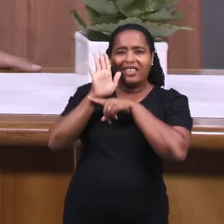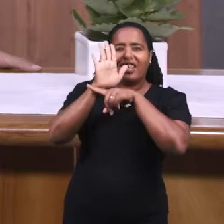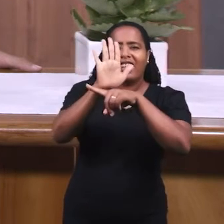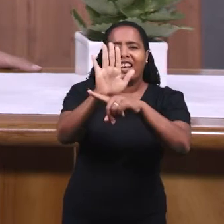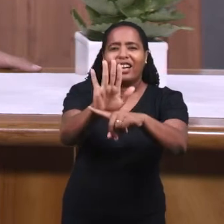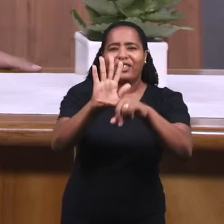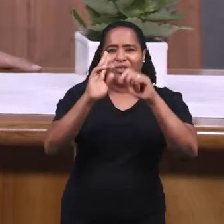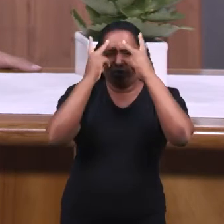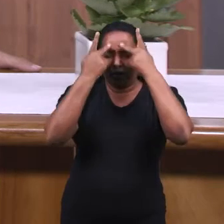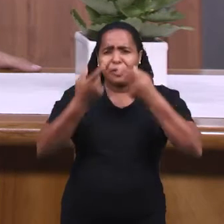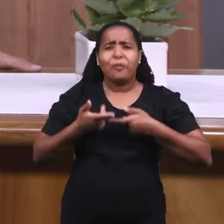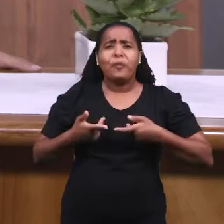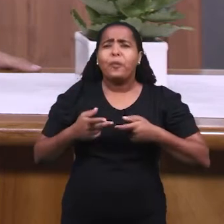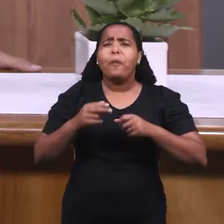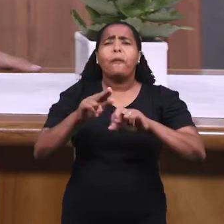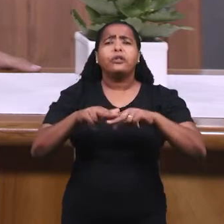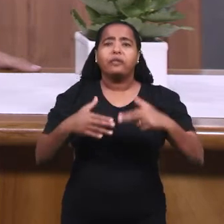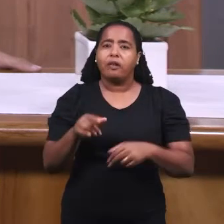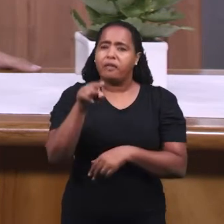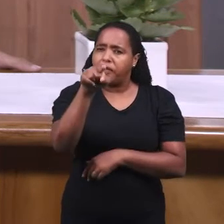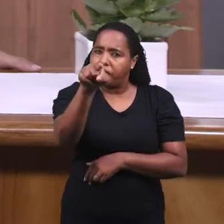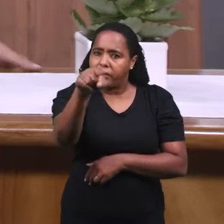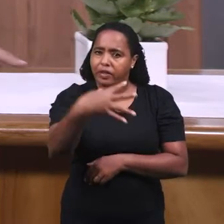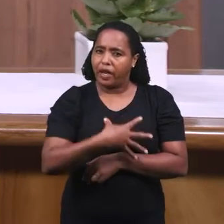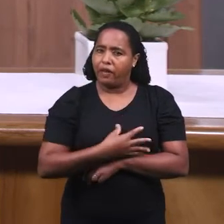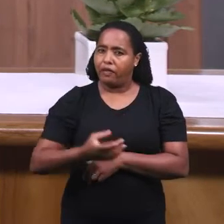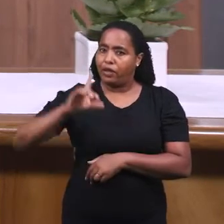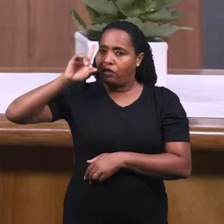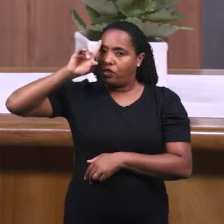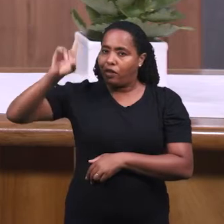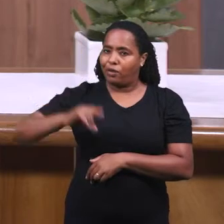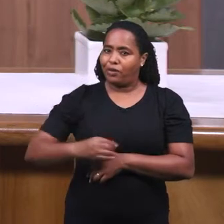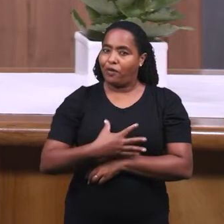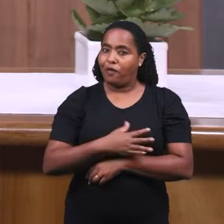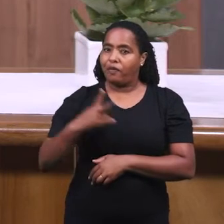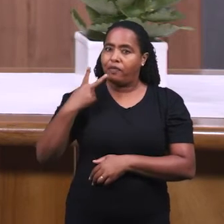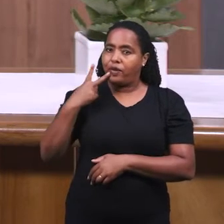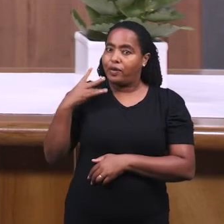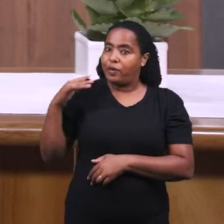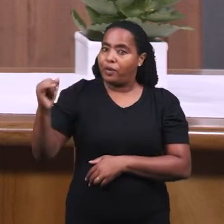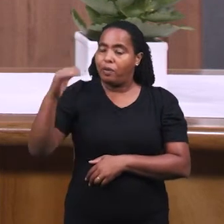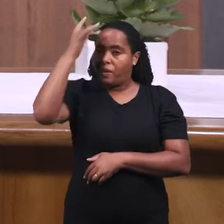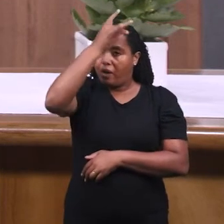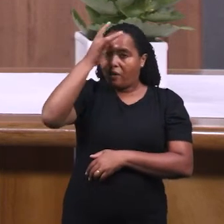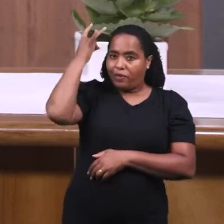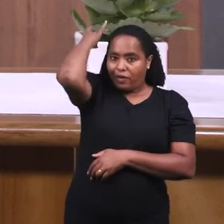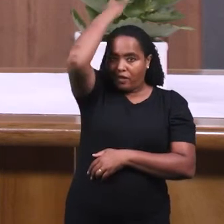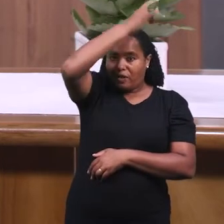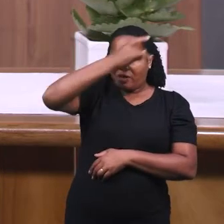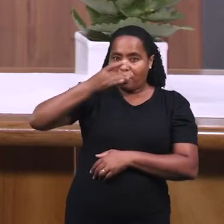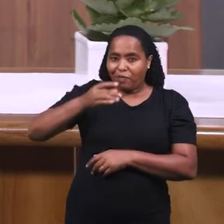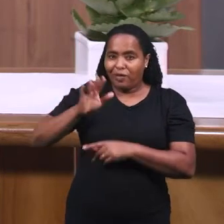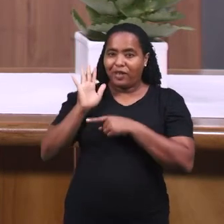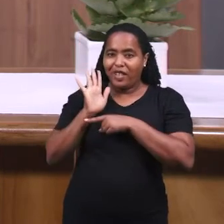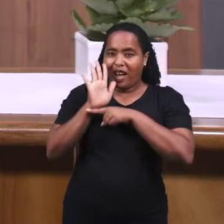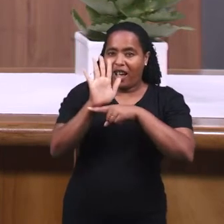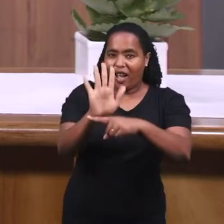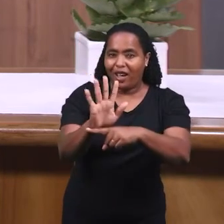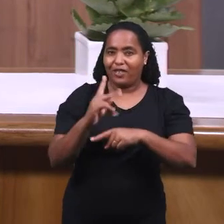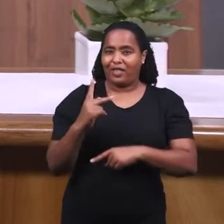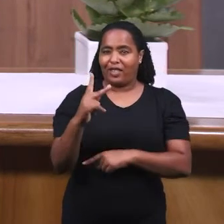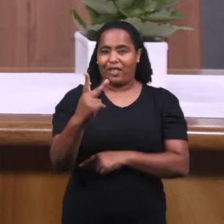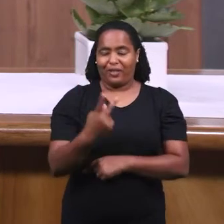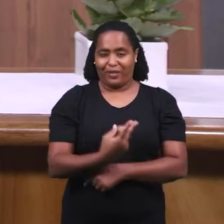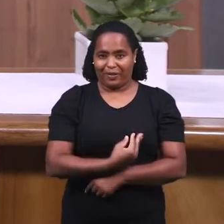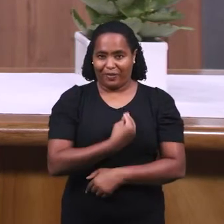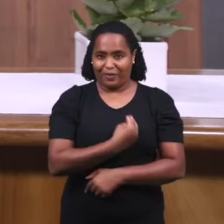помогает человеку, потому что ты Сын Божий, потому что ты Сын Отца Небесного, и Дух Святой будет